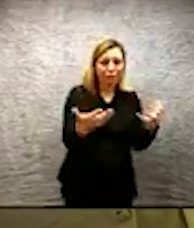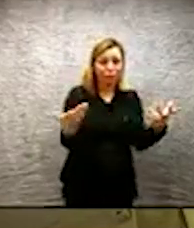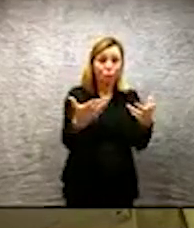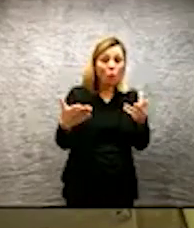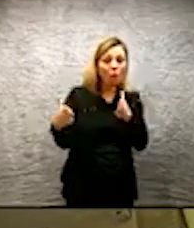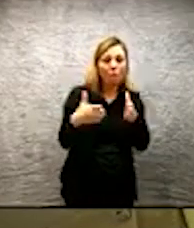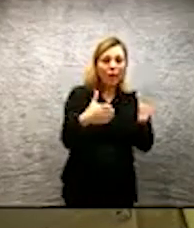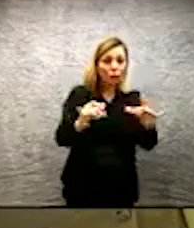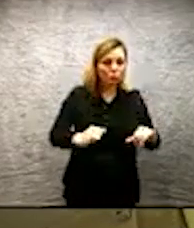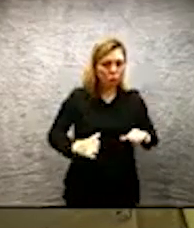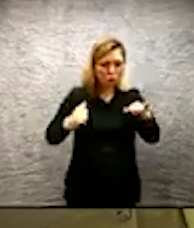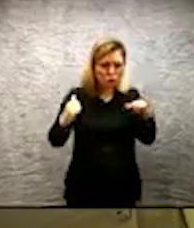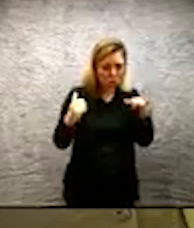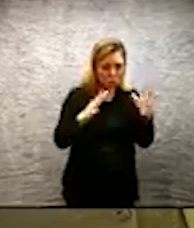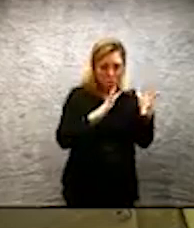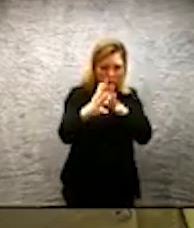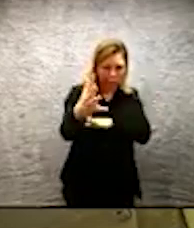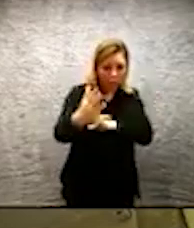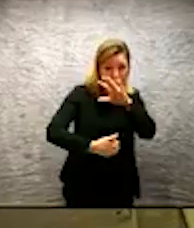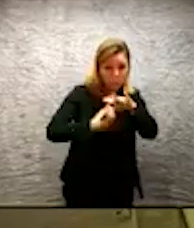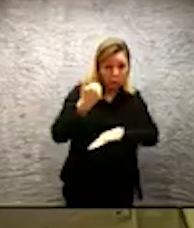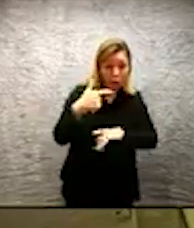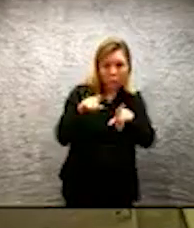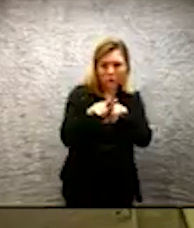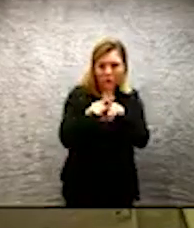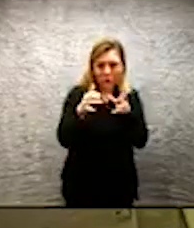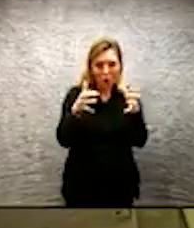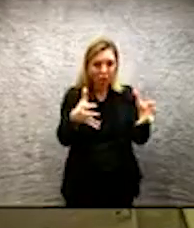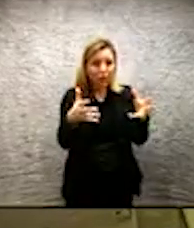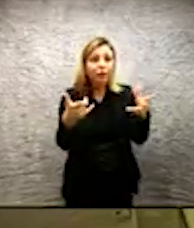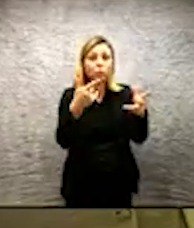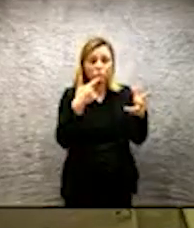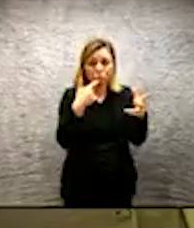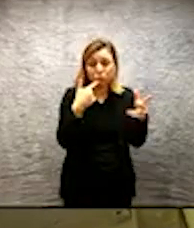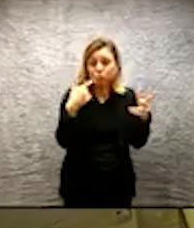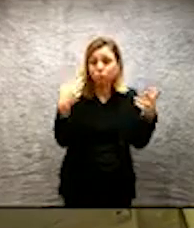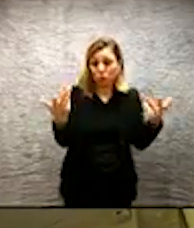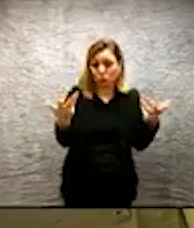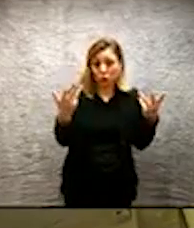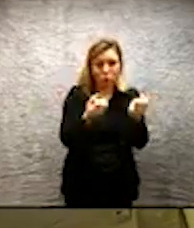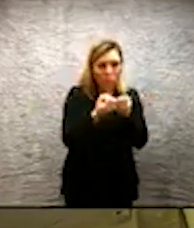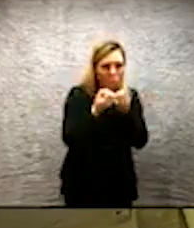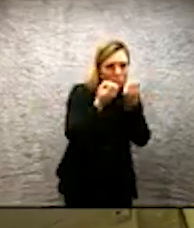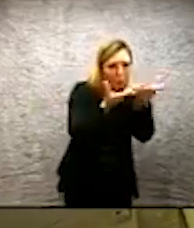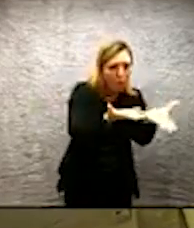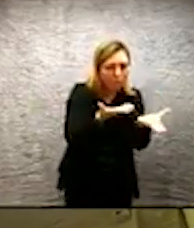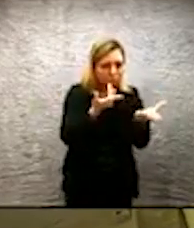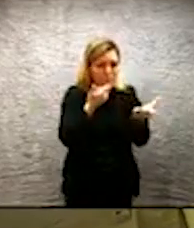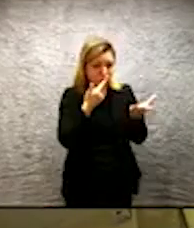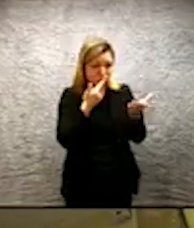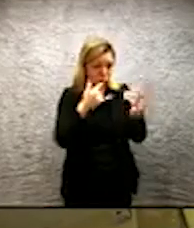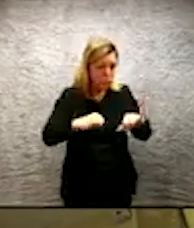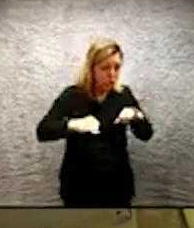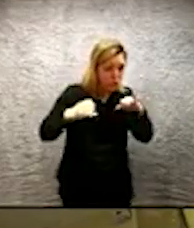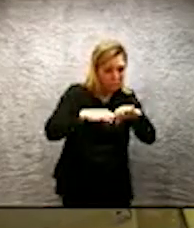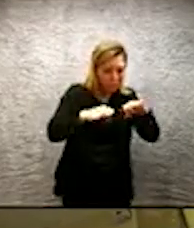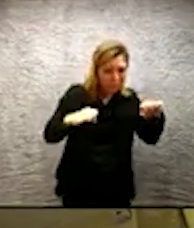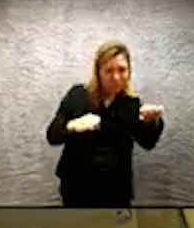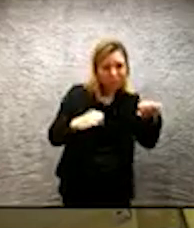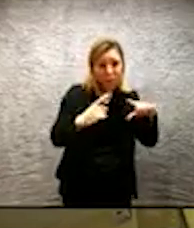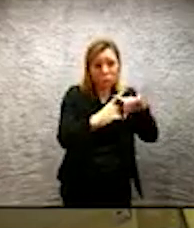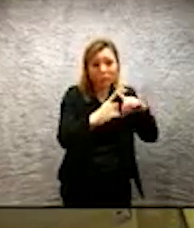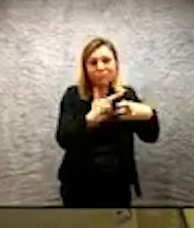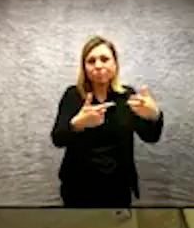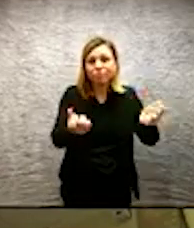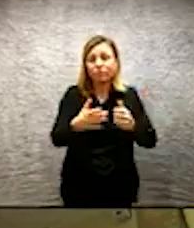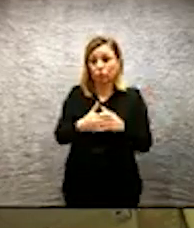parcours des jeunes vers l'autonomie et de faire évoluer son offre en direction des jeunes, conformément à notre volonté politique et au projet